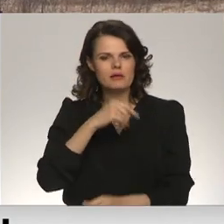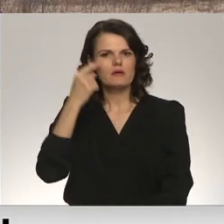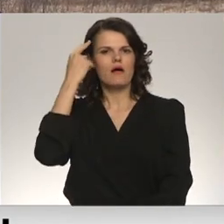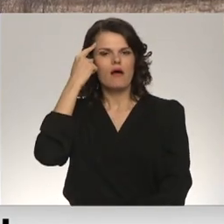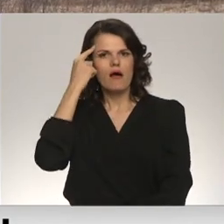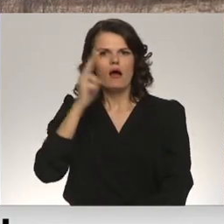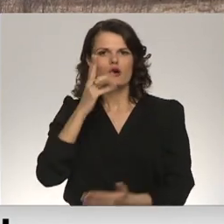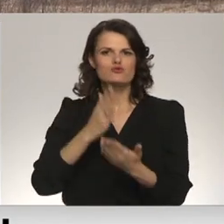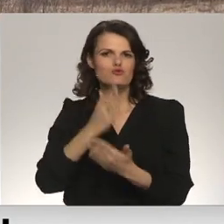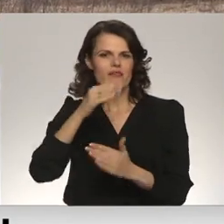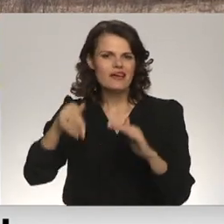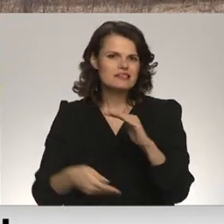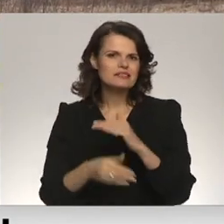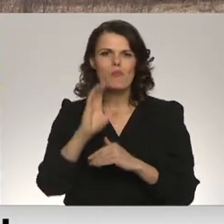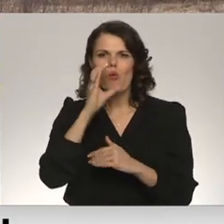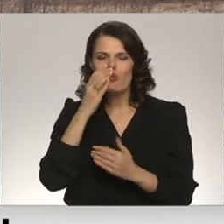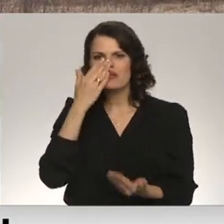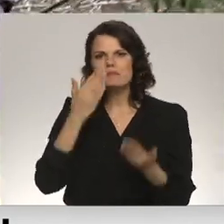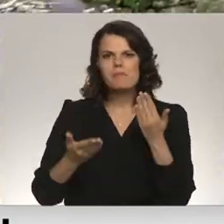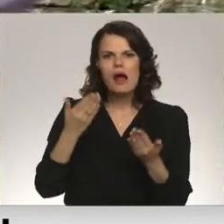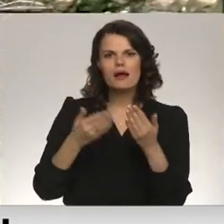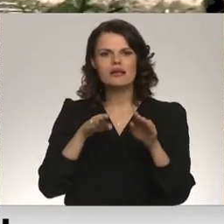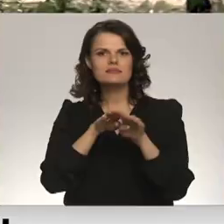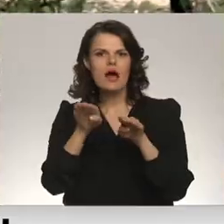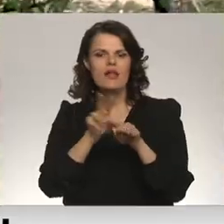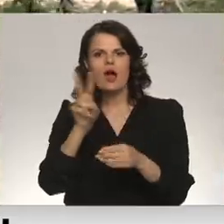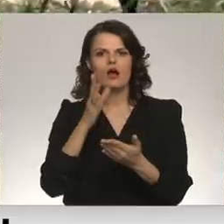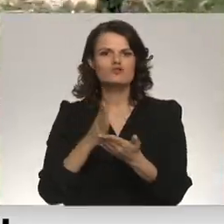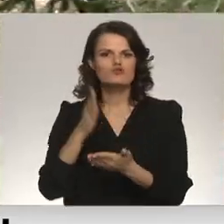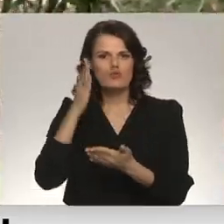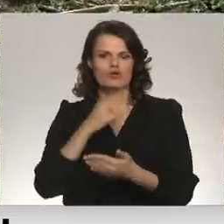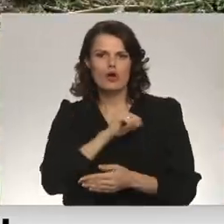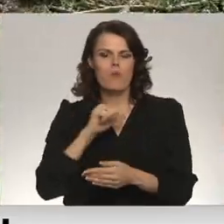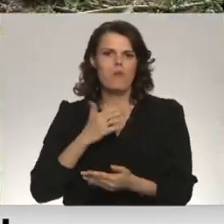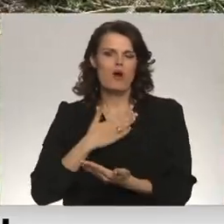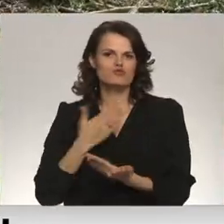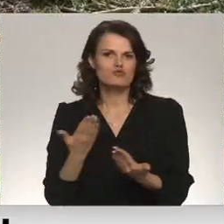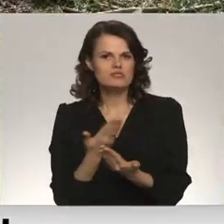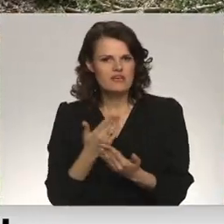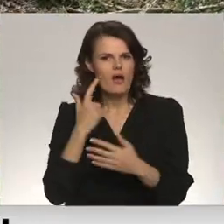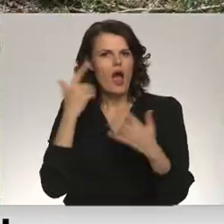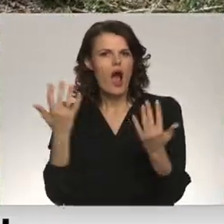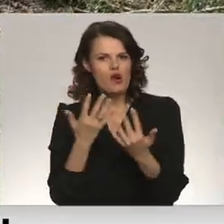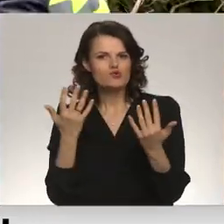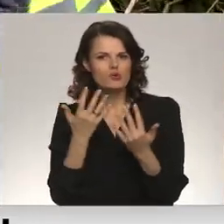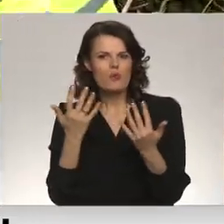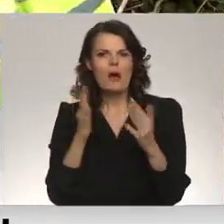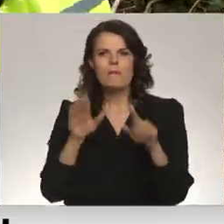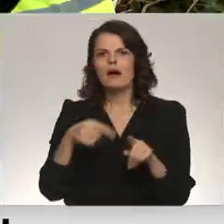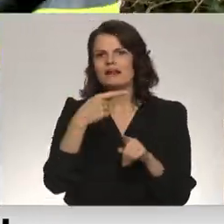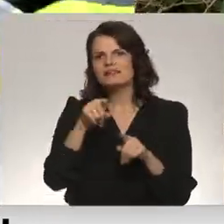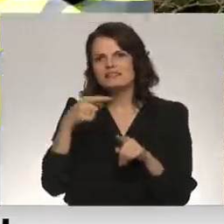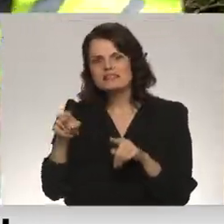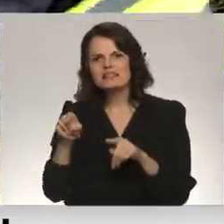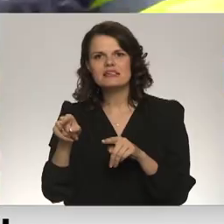kas notiek zem ūdens, galgalā mēģināt salīdzināt ar to, kas notiek galgalā mūsu pašu dzīvēs, un aizdomāties par to, par tiem citiem